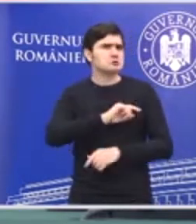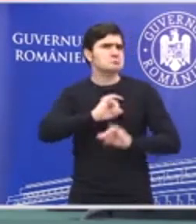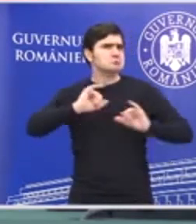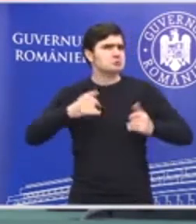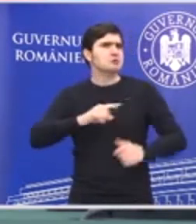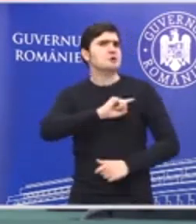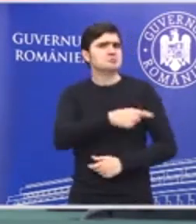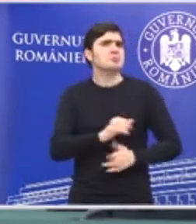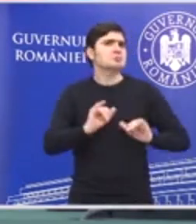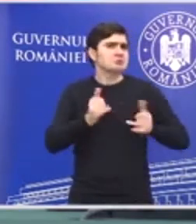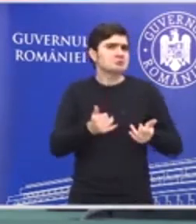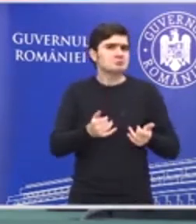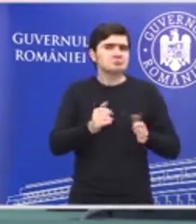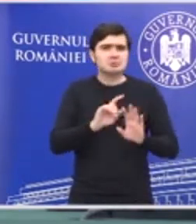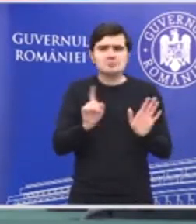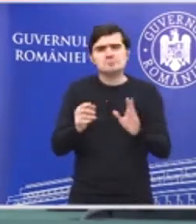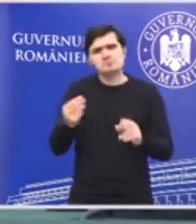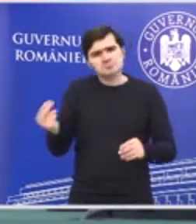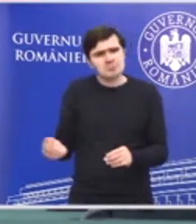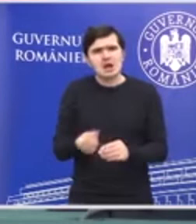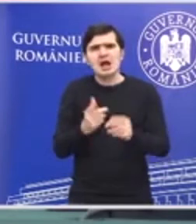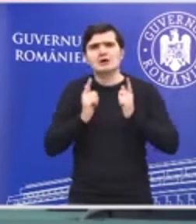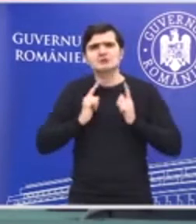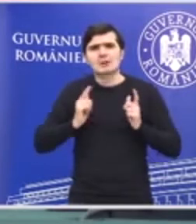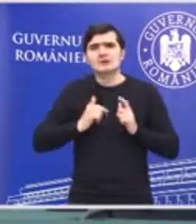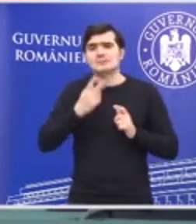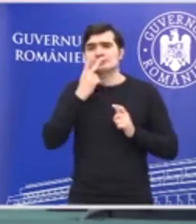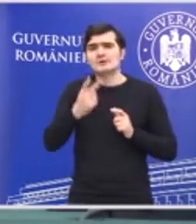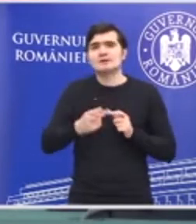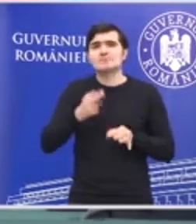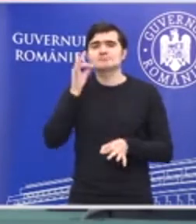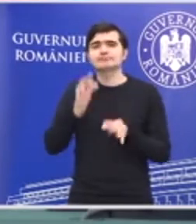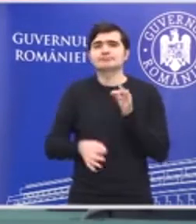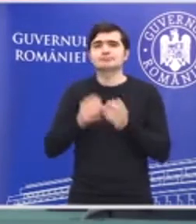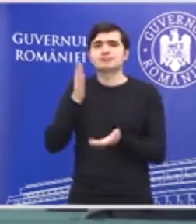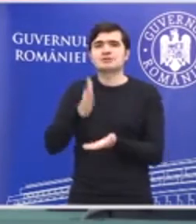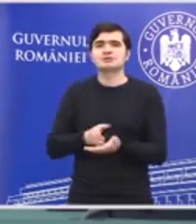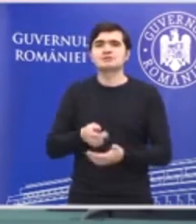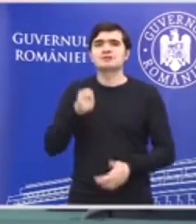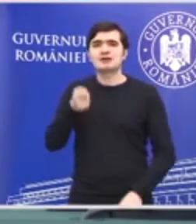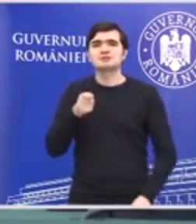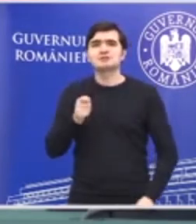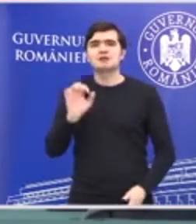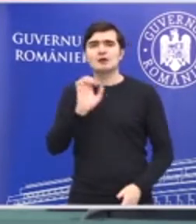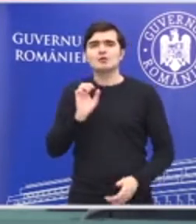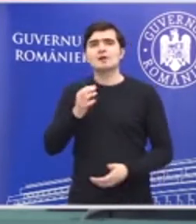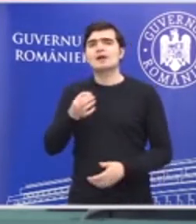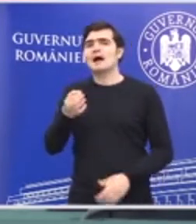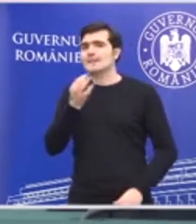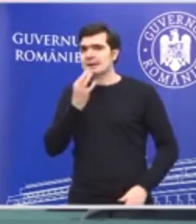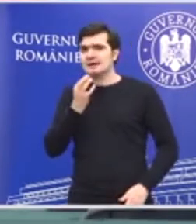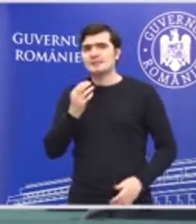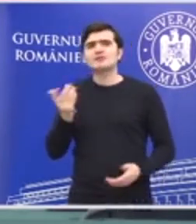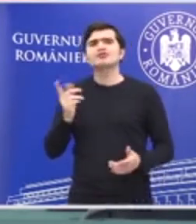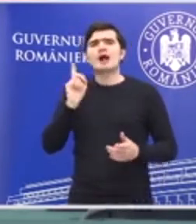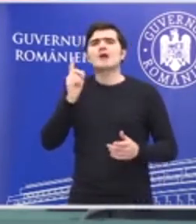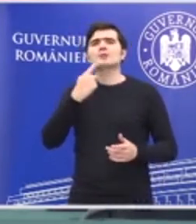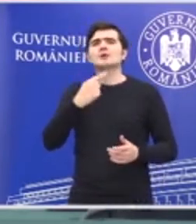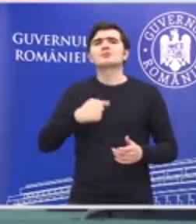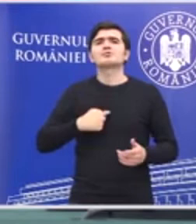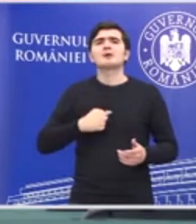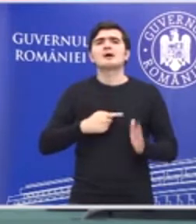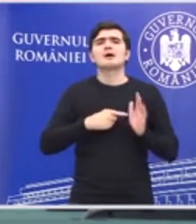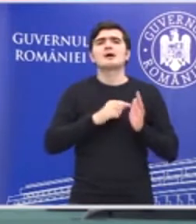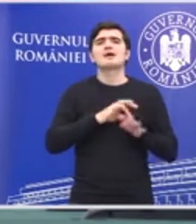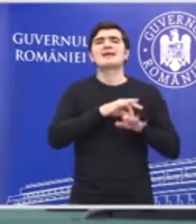acest motiv așteptăm și noi să vedem care este decizia Agenției Europene a Medicamentului și care vor fi recomandările.